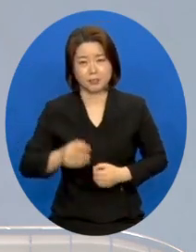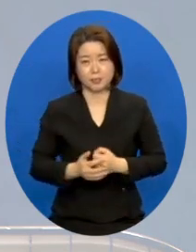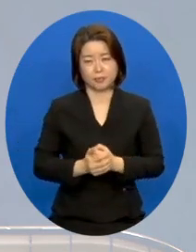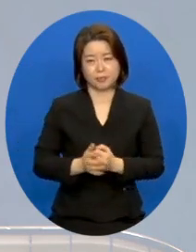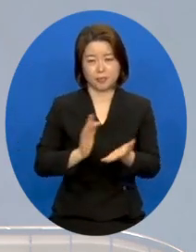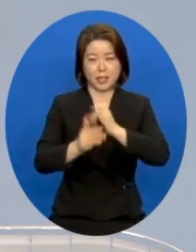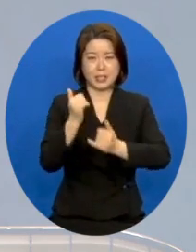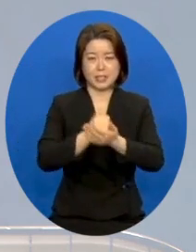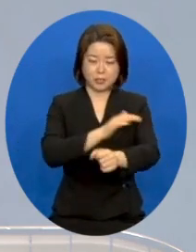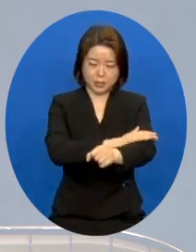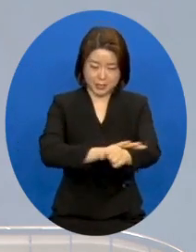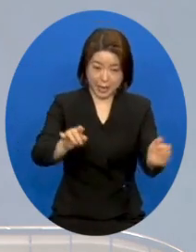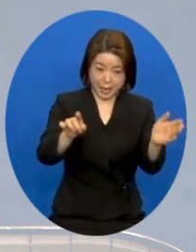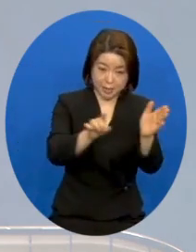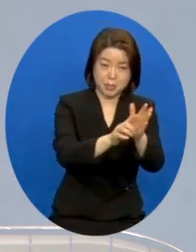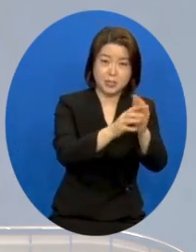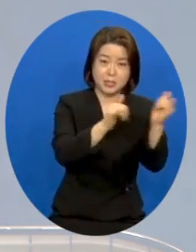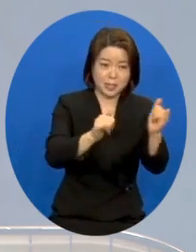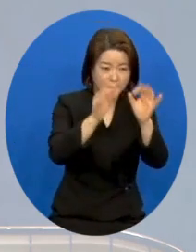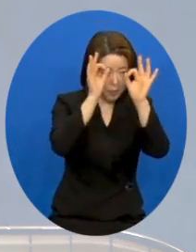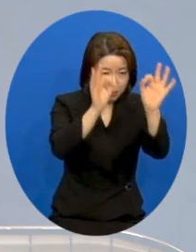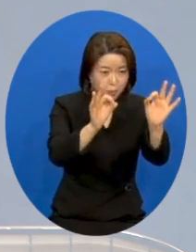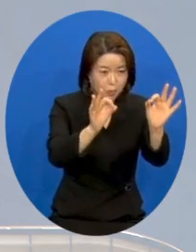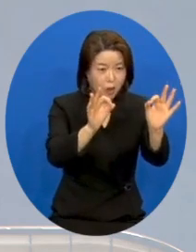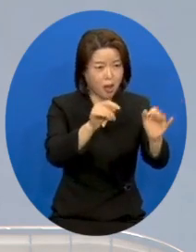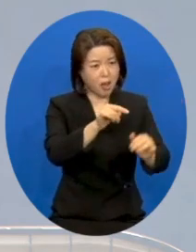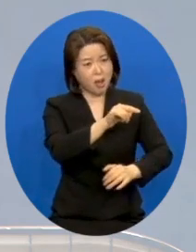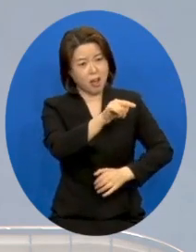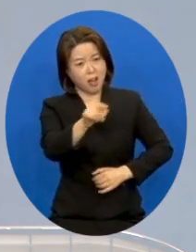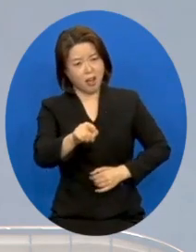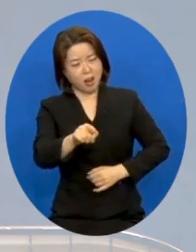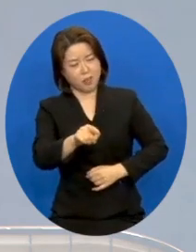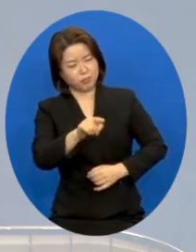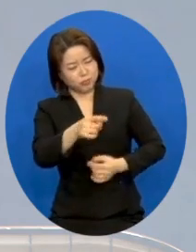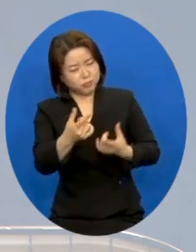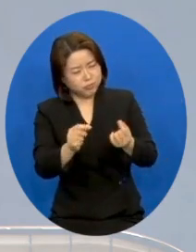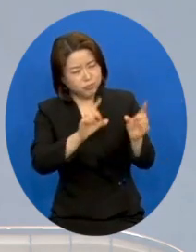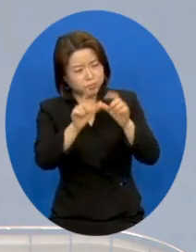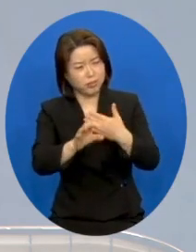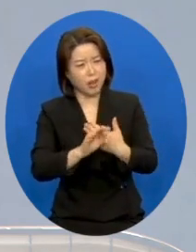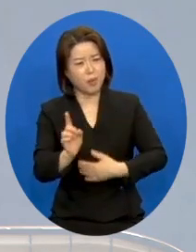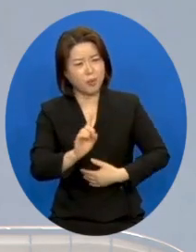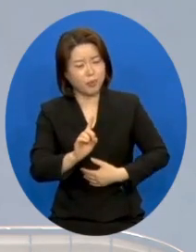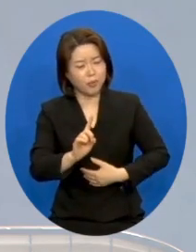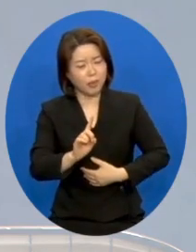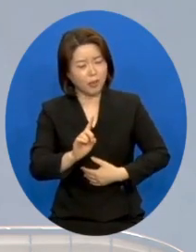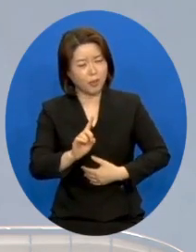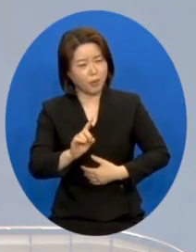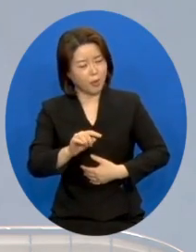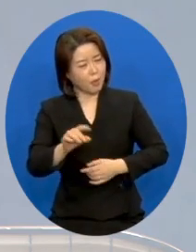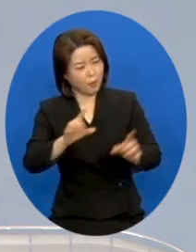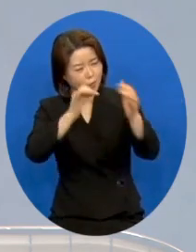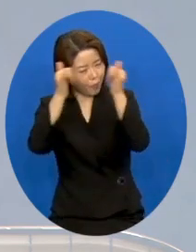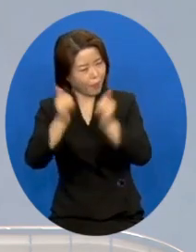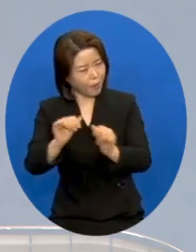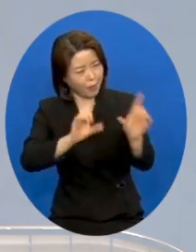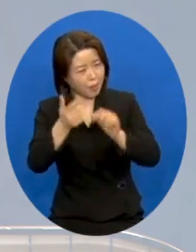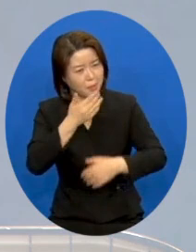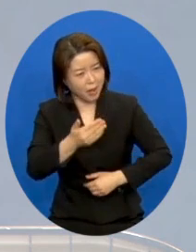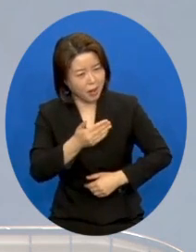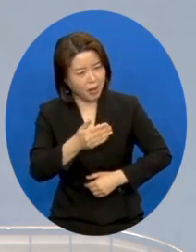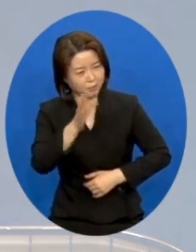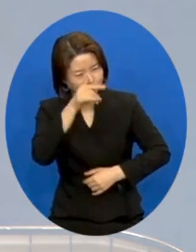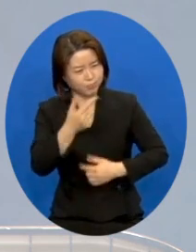예수를 잘 미드는 사람들을 보면 볼수록 저렇게 살아가지고 어떻게 제대로 살아 낼 수 있을까